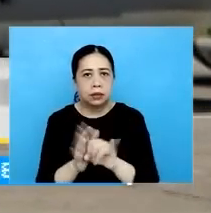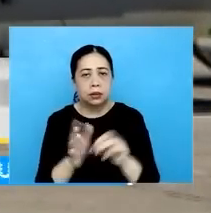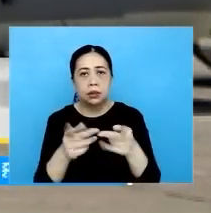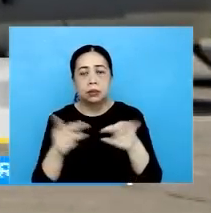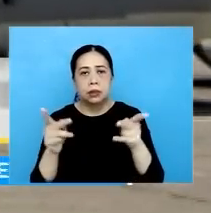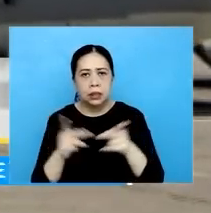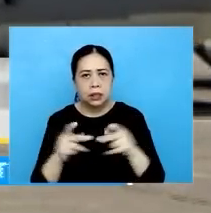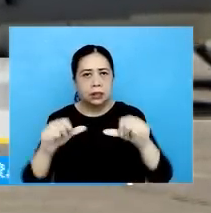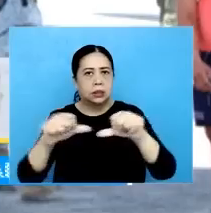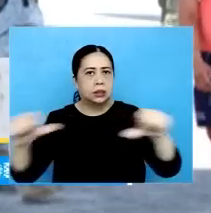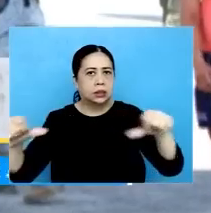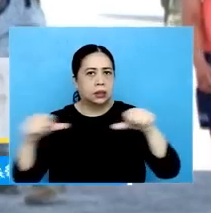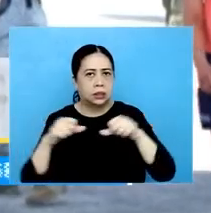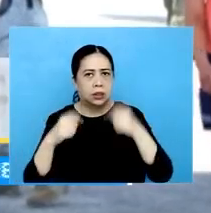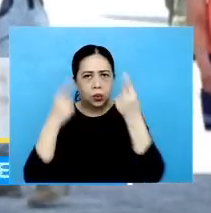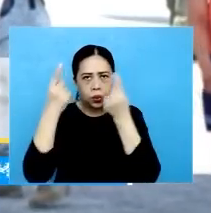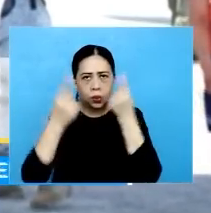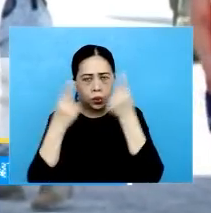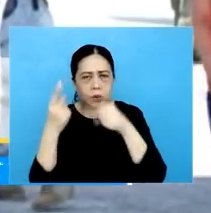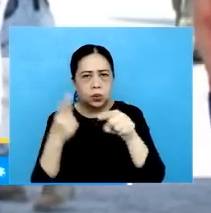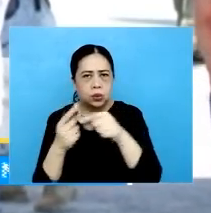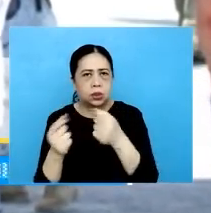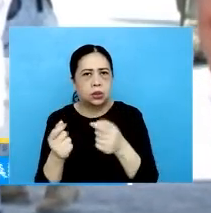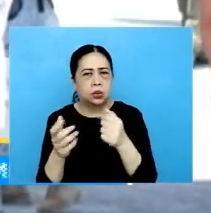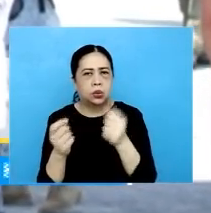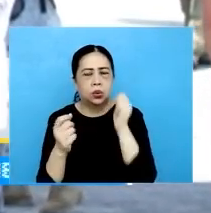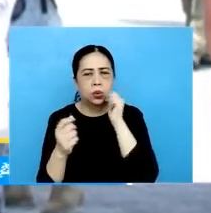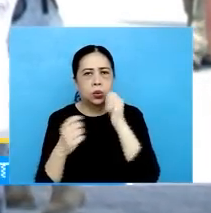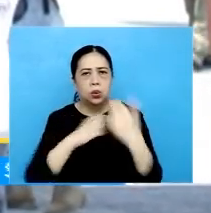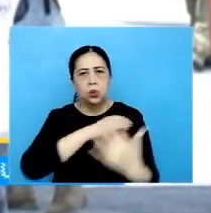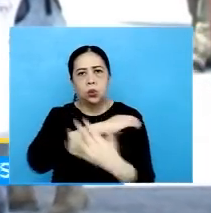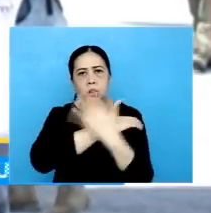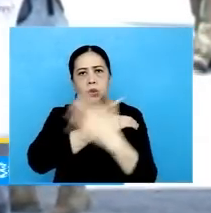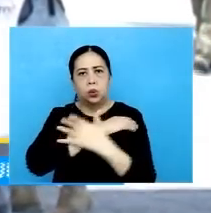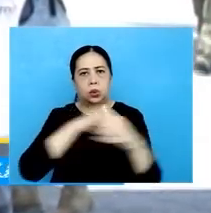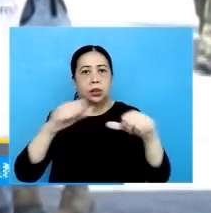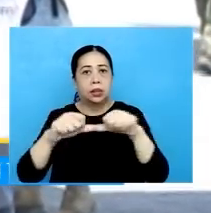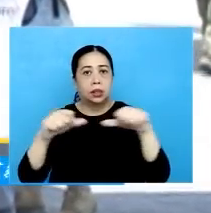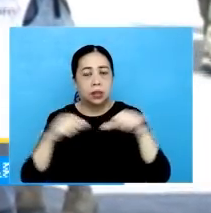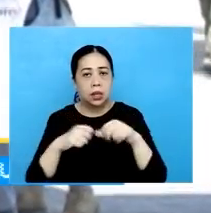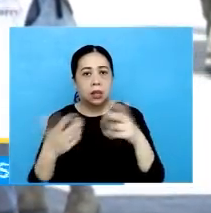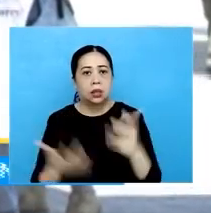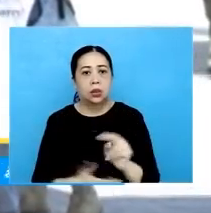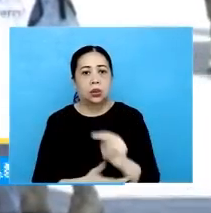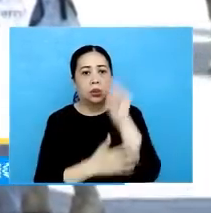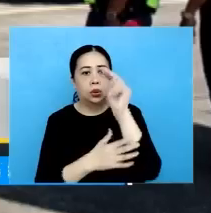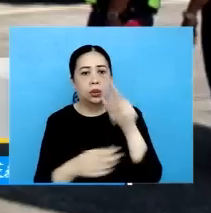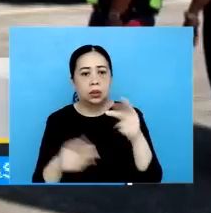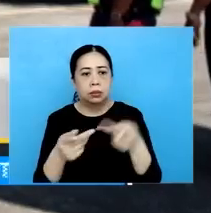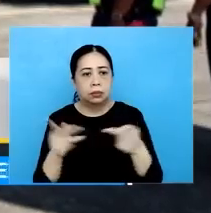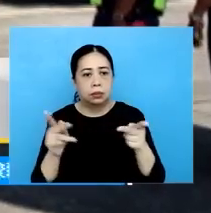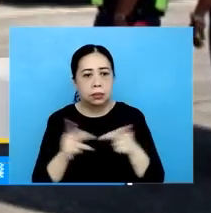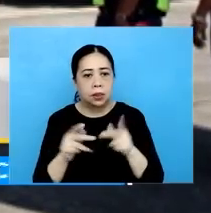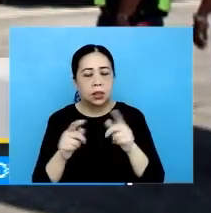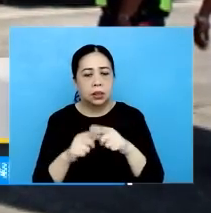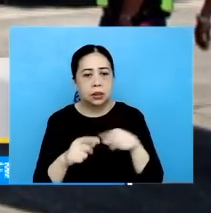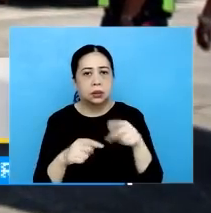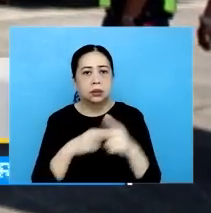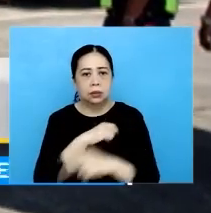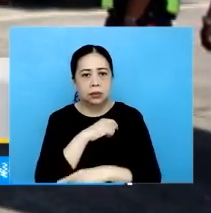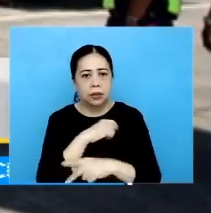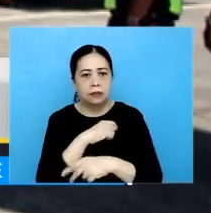area of concern. Ito yung mga coastal municipalities sa northern portion of Pabins.